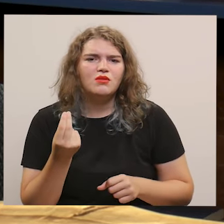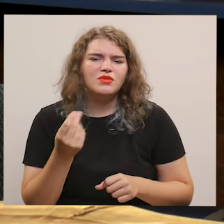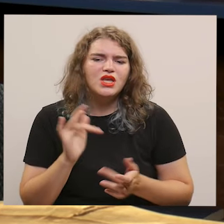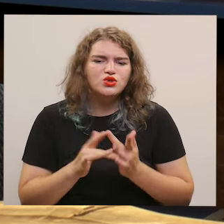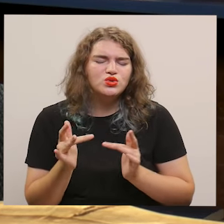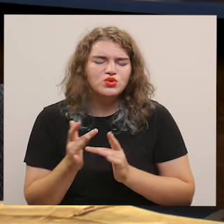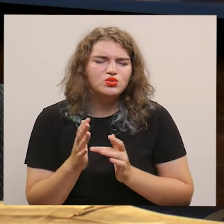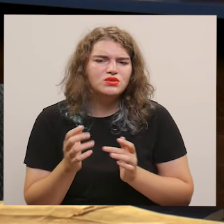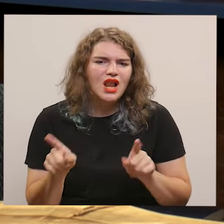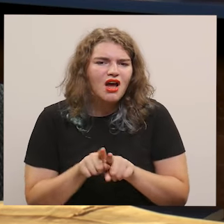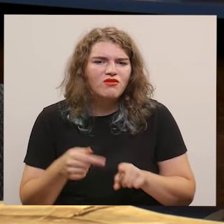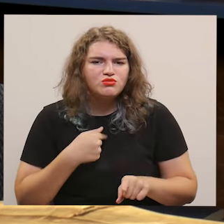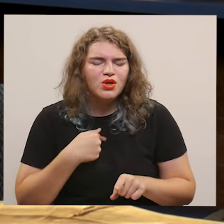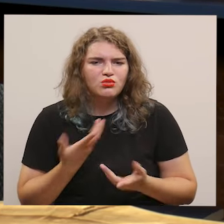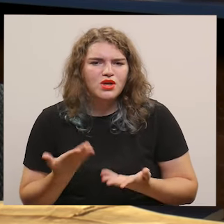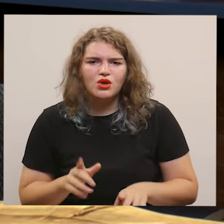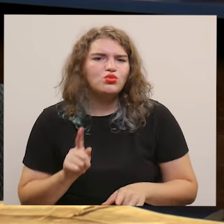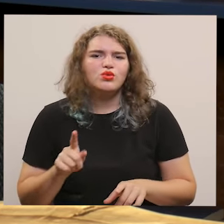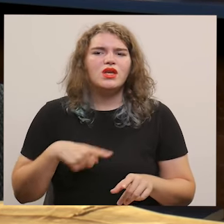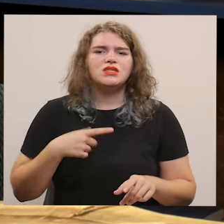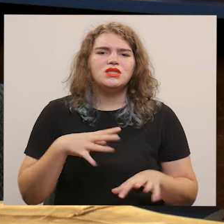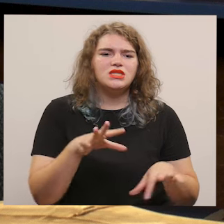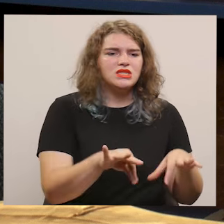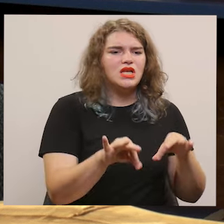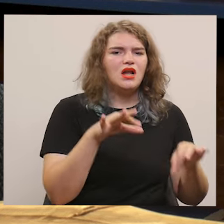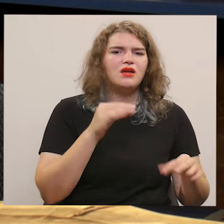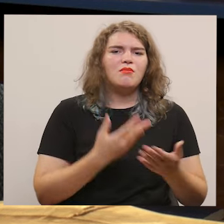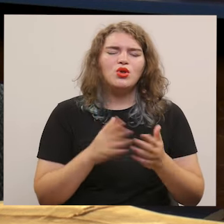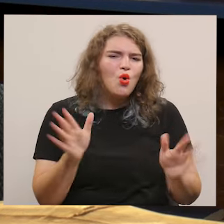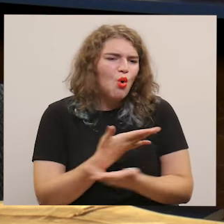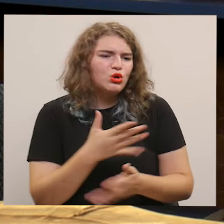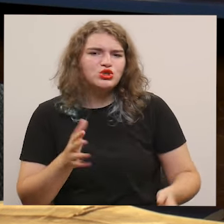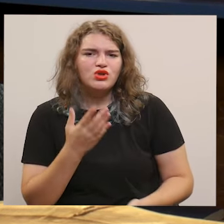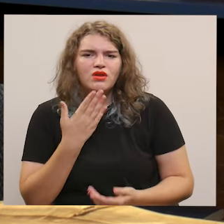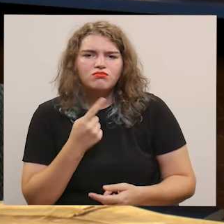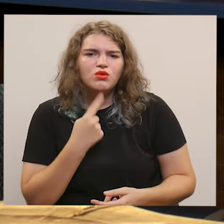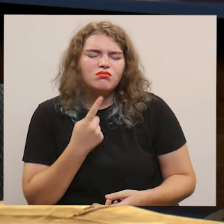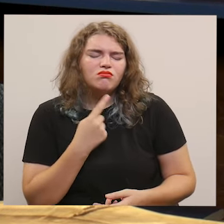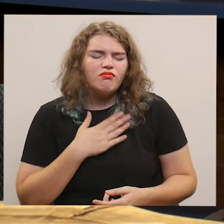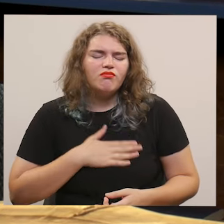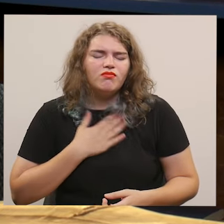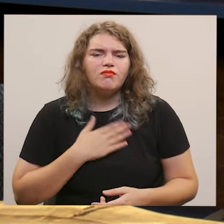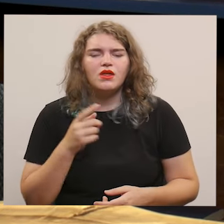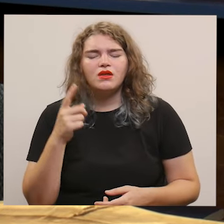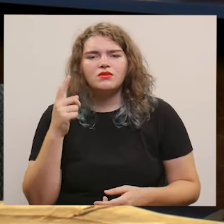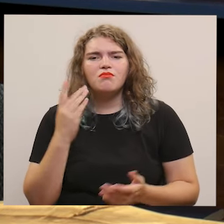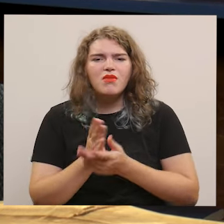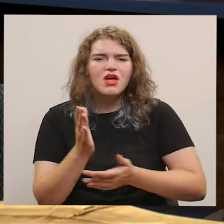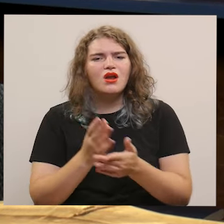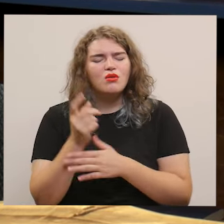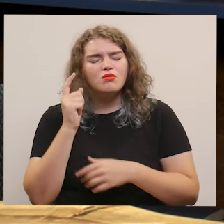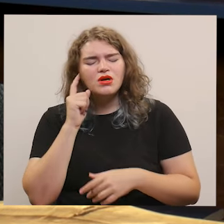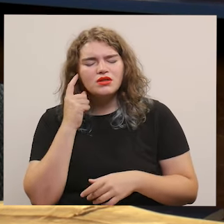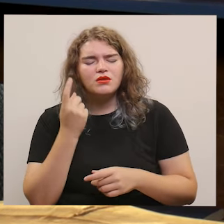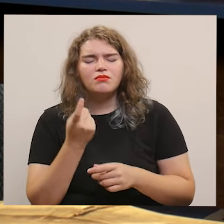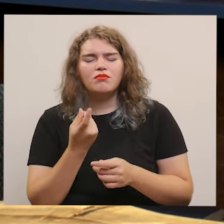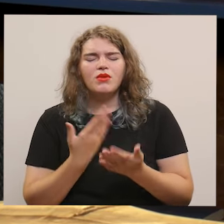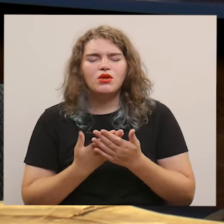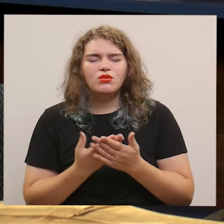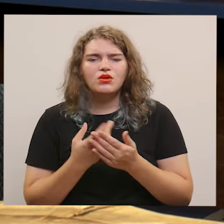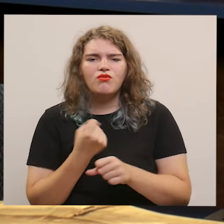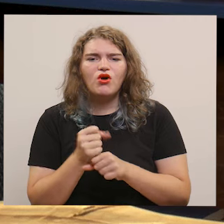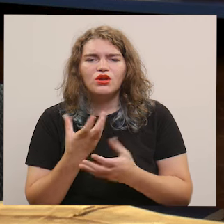pentru mine a murit. Nu e selectiv, e pentru oricine. Și îmi răsuna în minte versetul acela: fiindcă atât de mult a